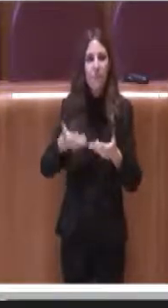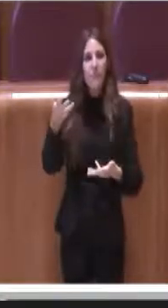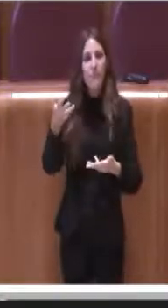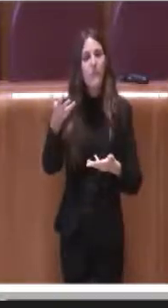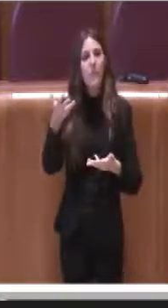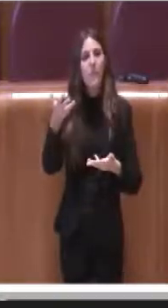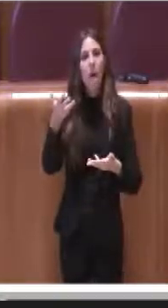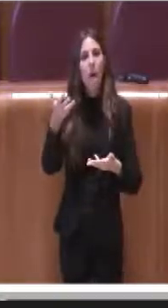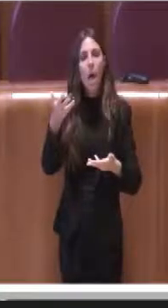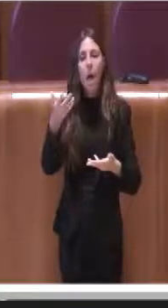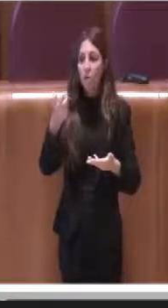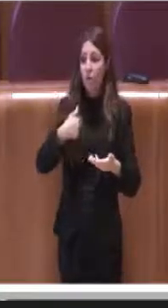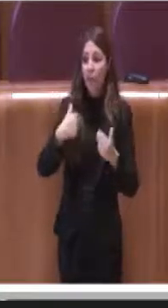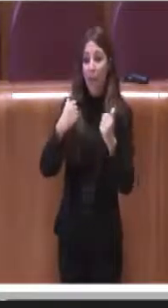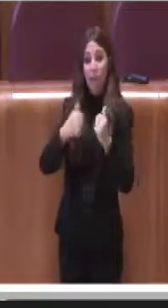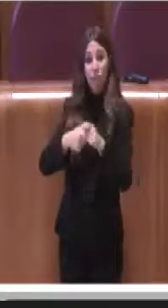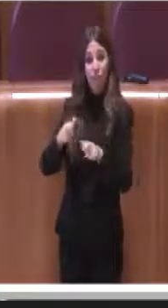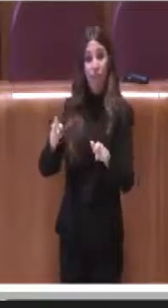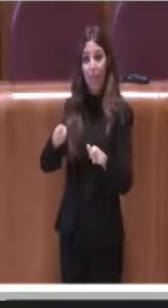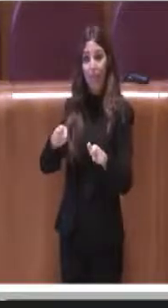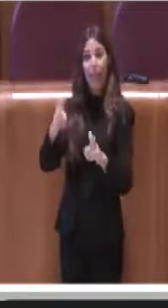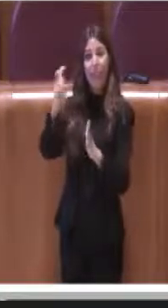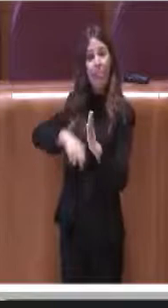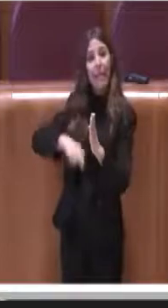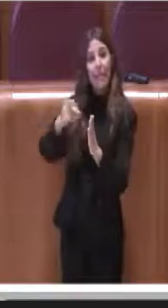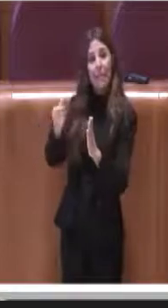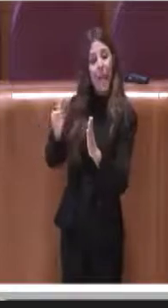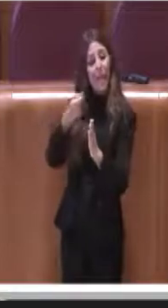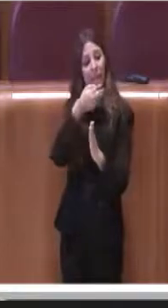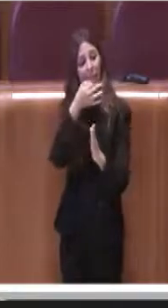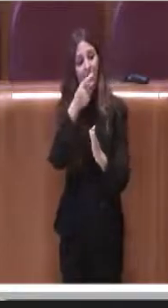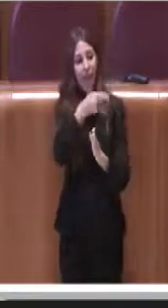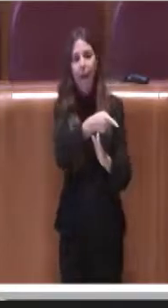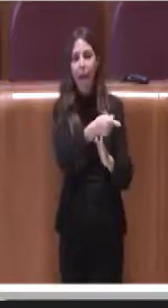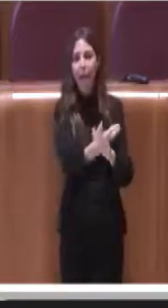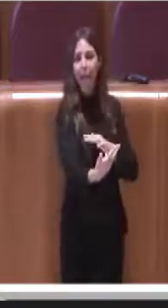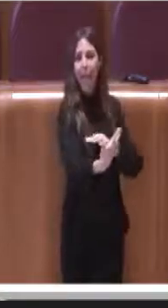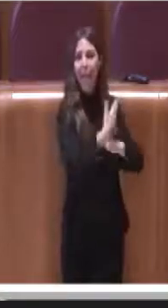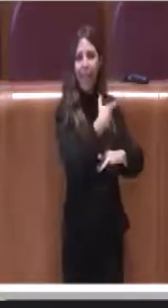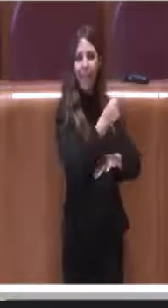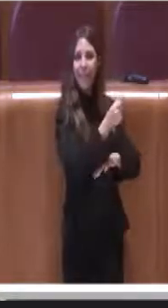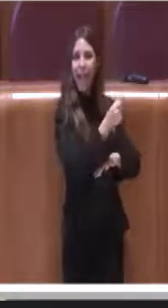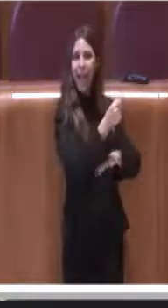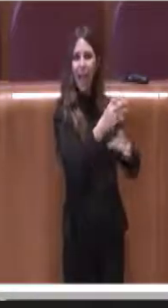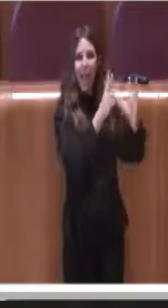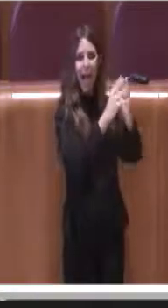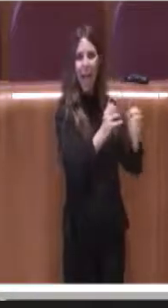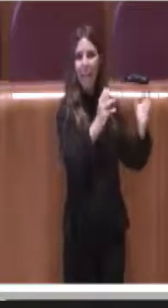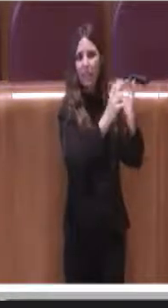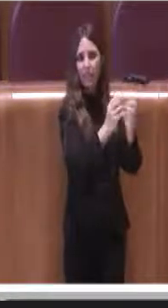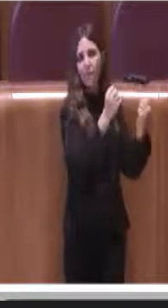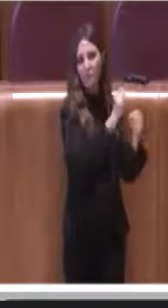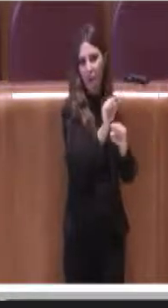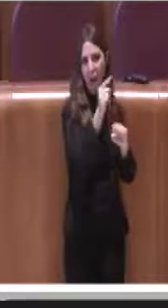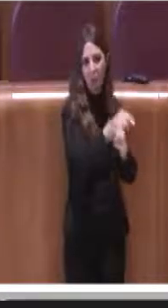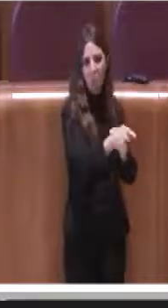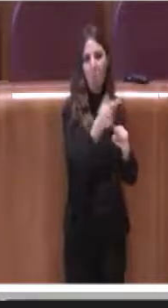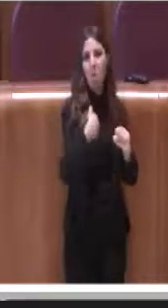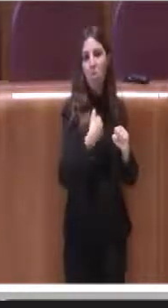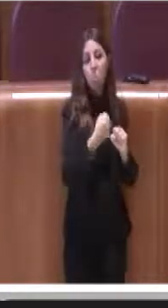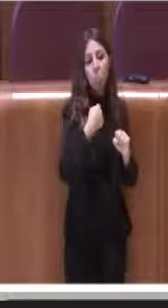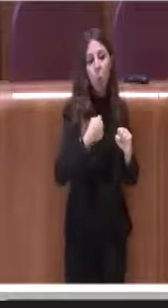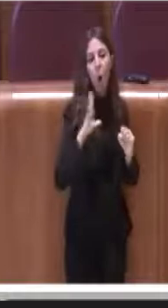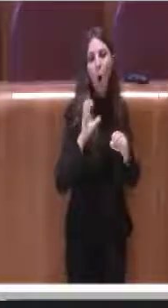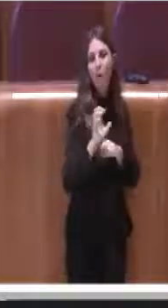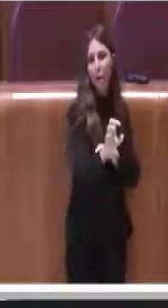viene richiesto a tutti i cittadini che pagano le tasse. Quindi magari quella spesa, quell'entrata, anzi, potrebbe essere recuperata in altre maniere, ma questo